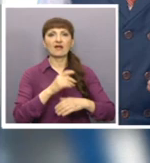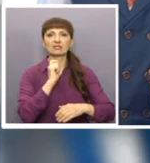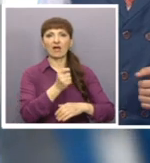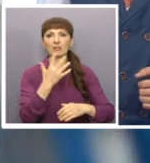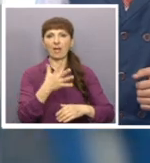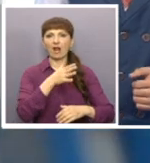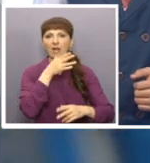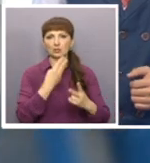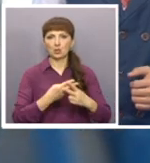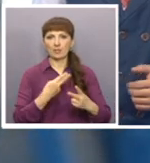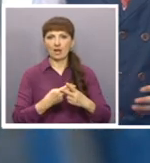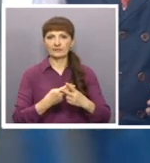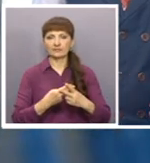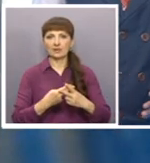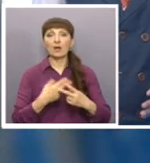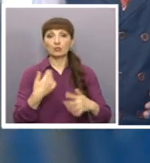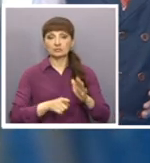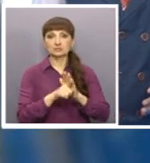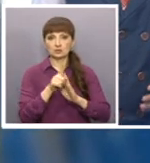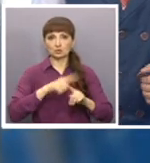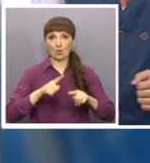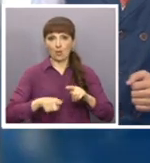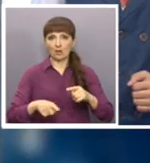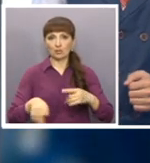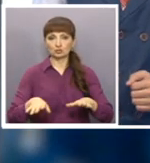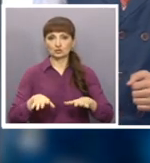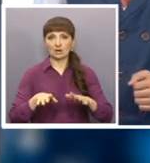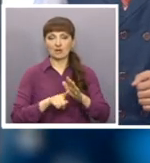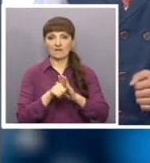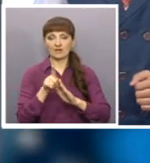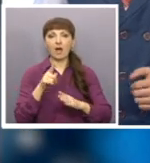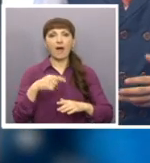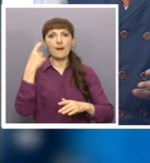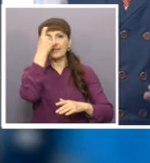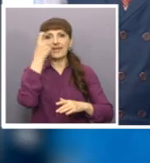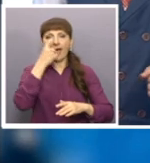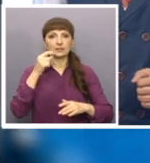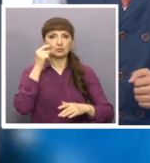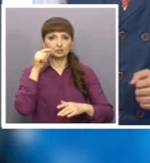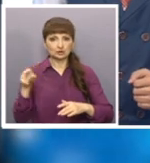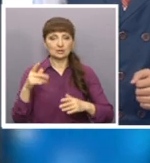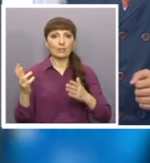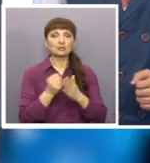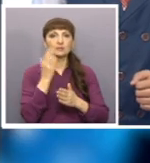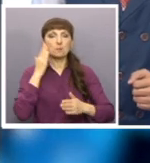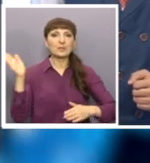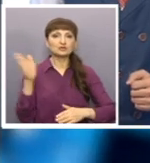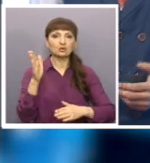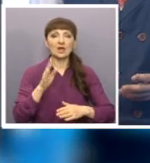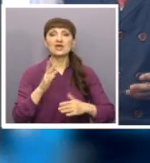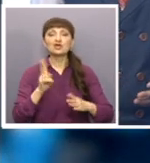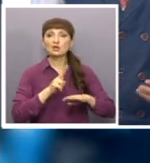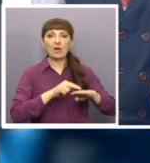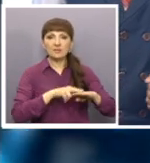5 годам тюремного срока. Приговор на днях вступит в силу. Стоит отметить, что нетрезвый гражданин пощечину получил не только от сержанта, но